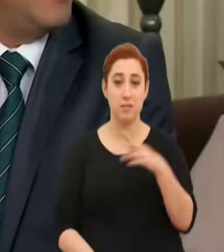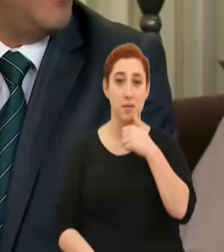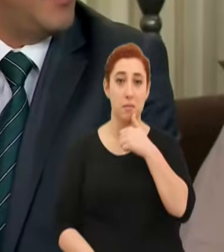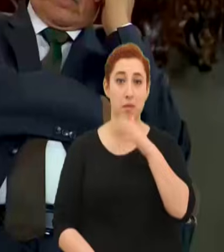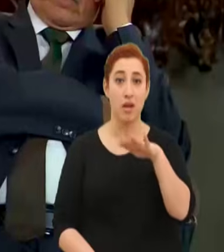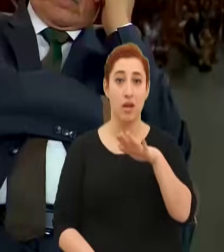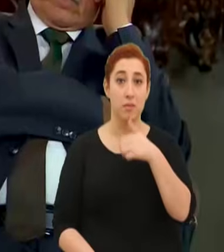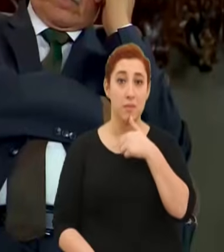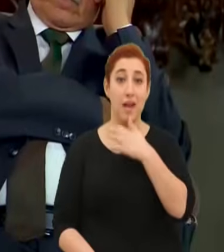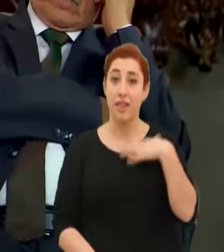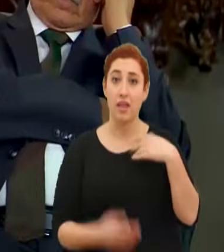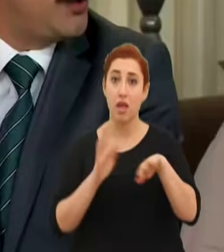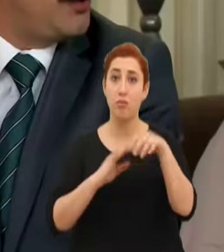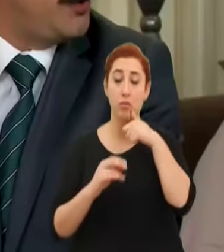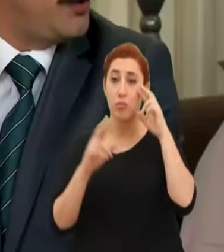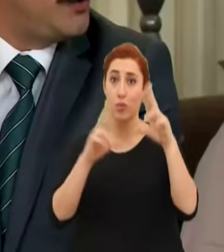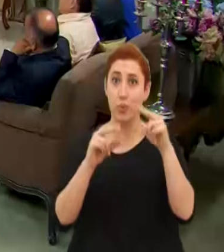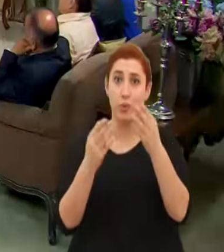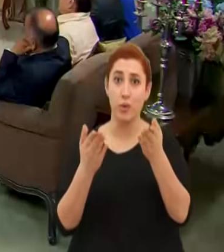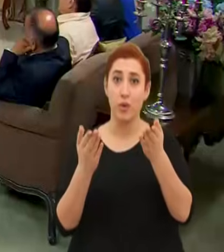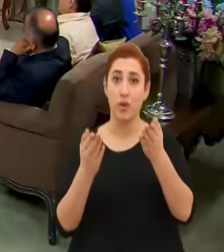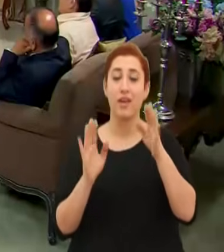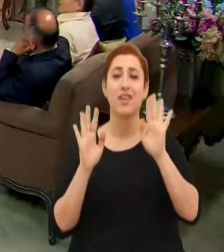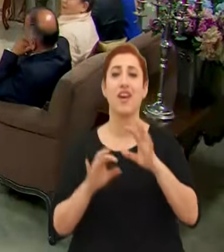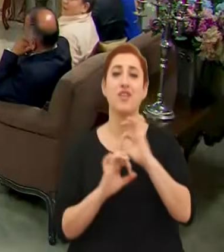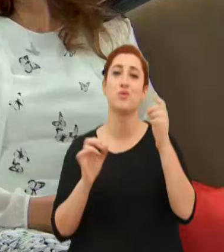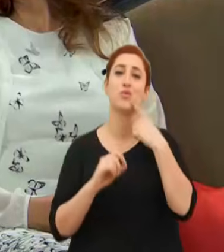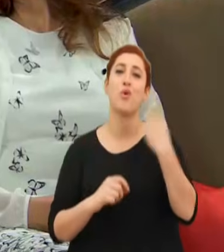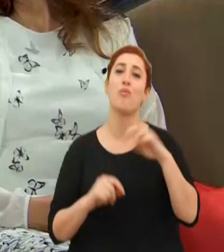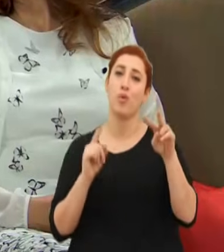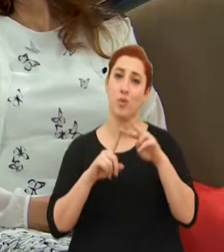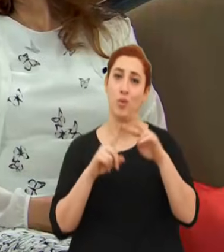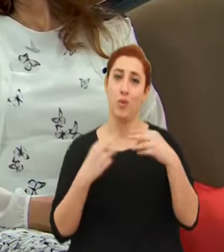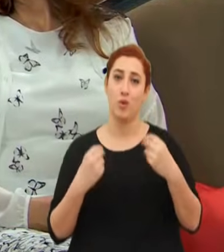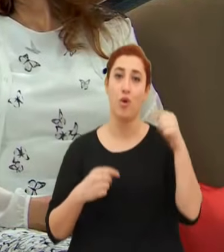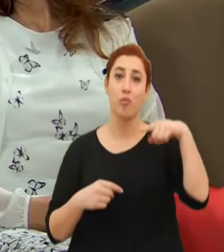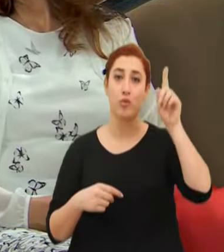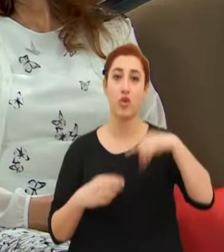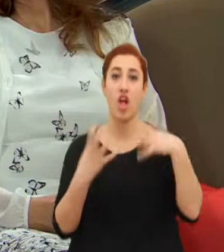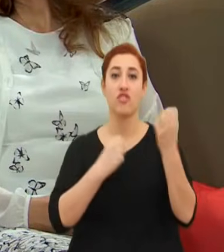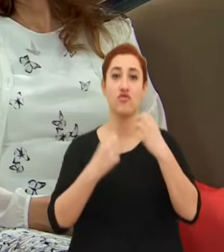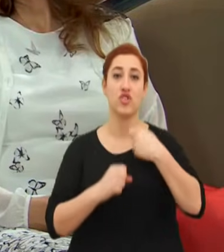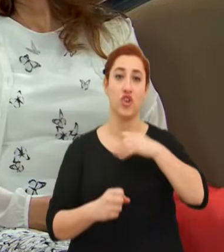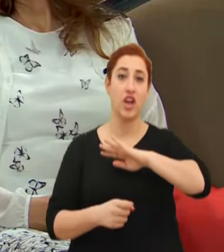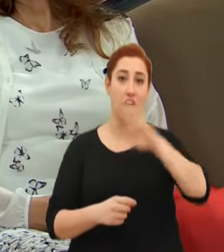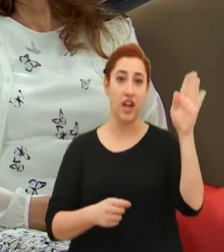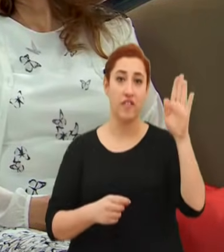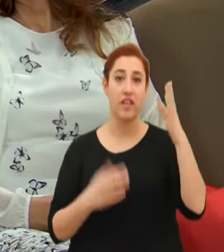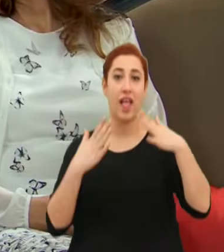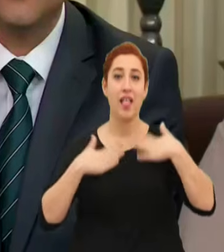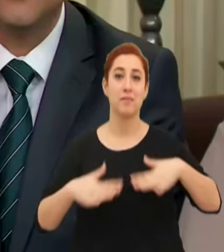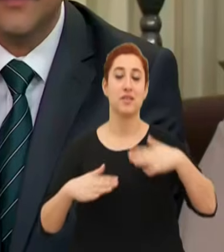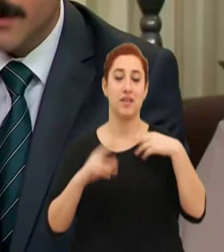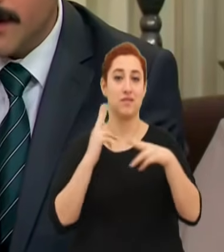Baba, baba. Anne ne yapıyor? Babam uyukluyor. Ya hiç sorma Nurhan. Bugün alışverişe gittik.